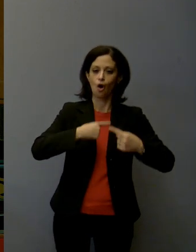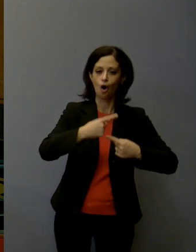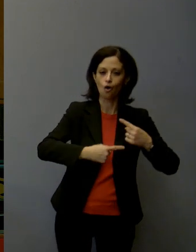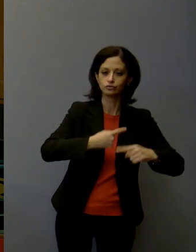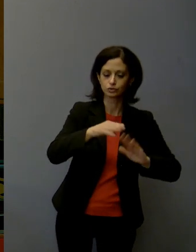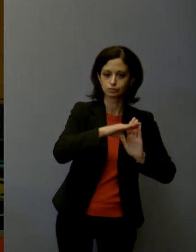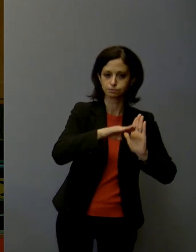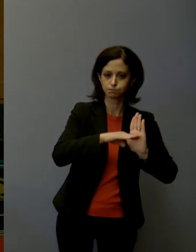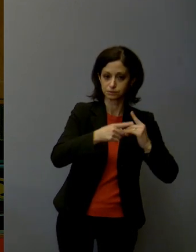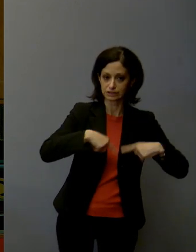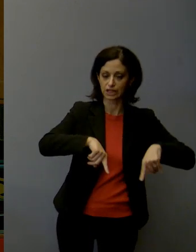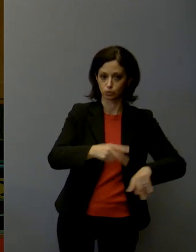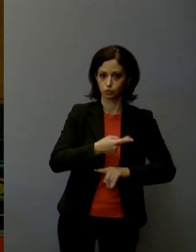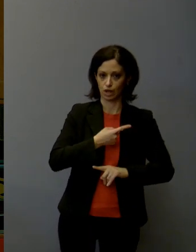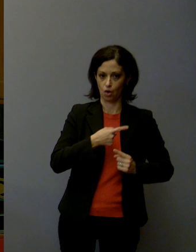Consiglio Comunale